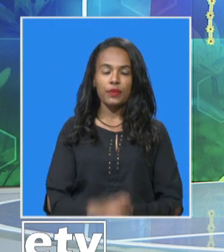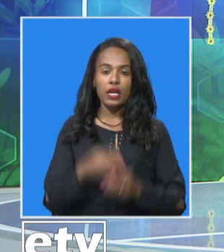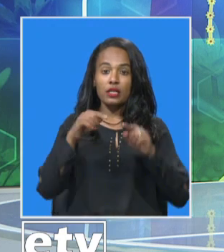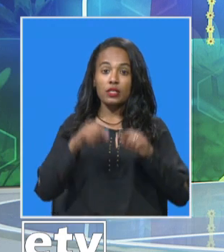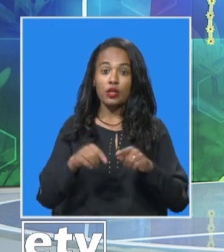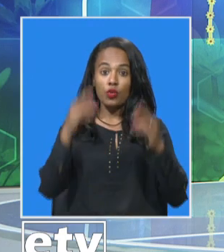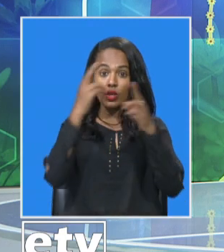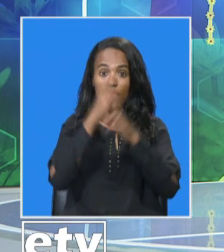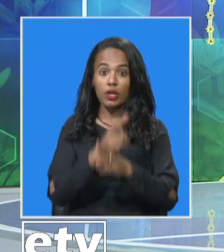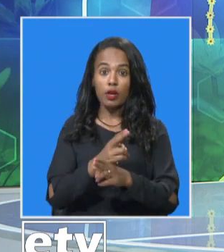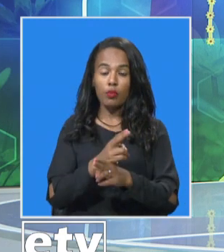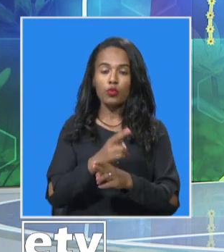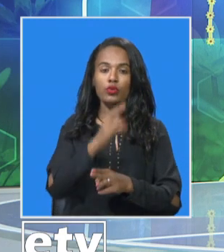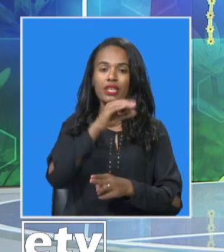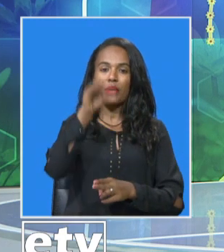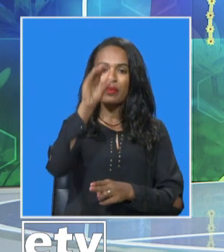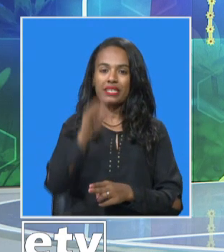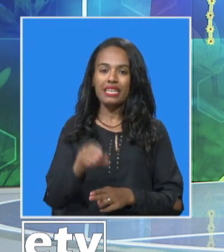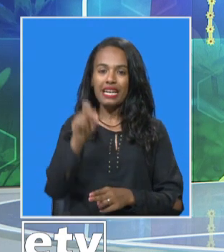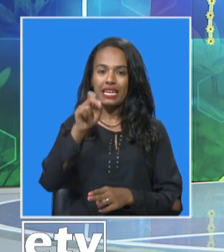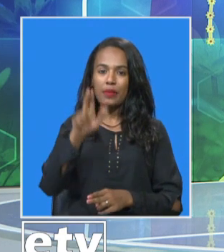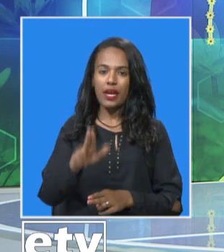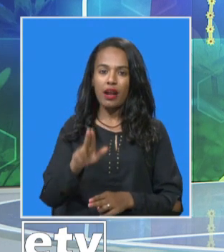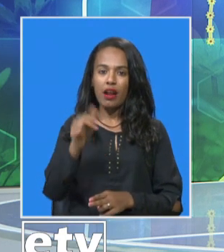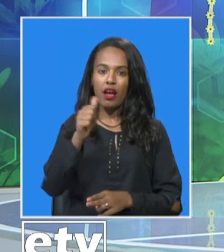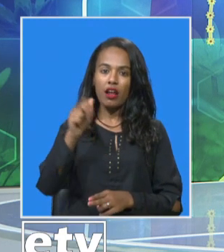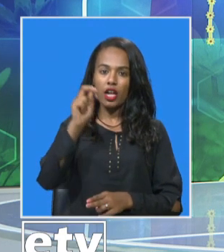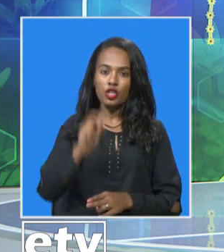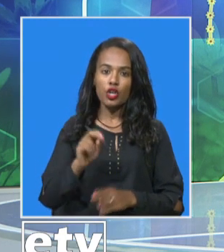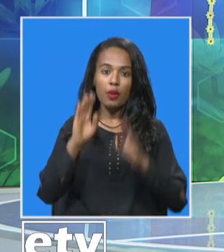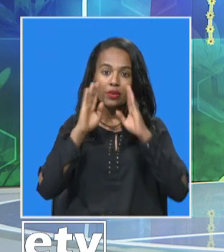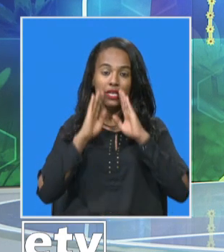ዘንድሮ የሚከበሩት የመስቀል ደመራና የኢሬቻ በዓላት